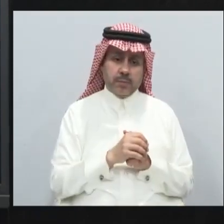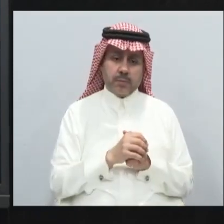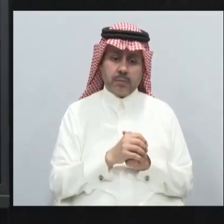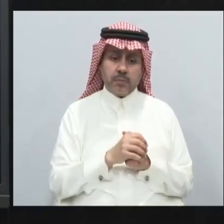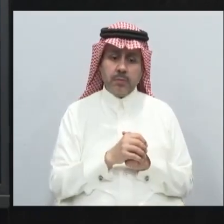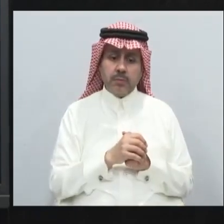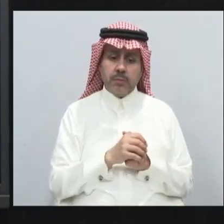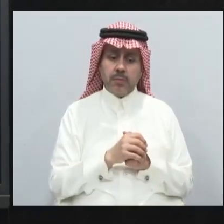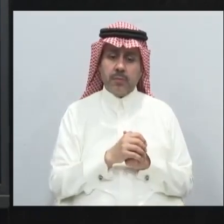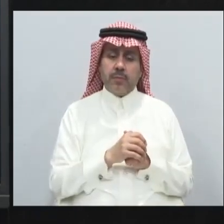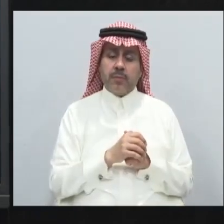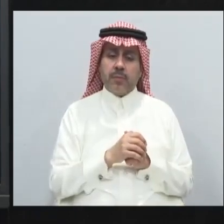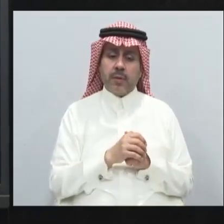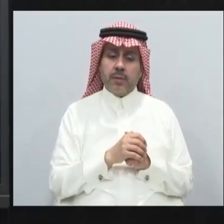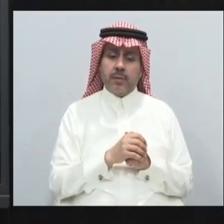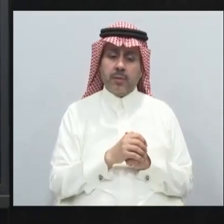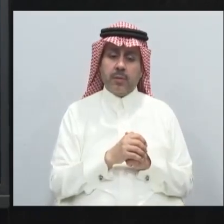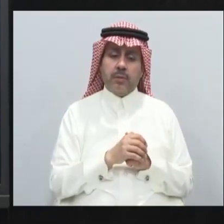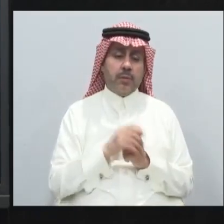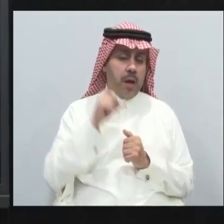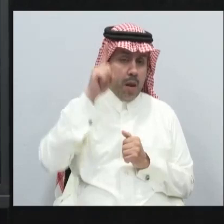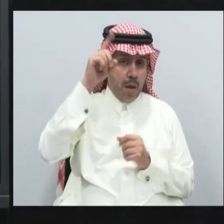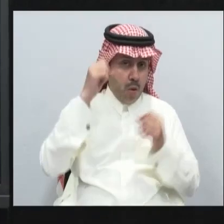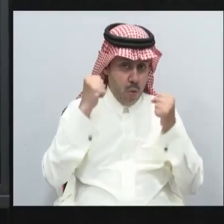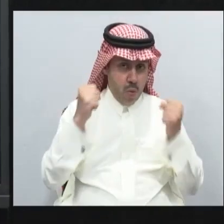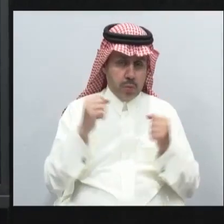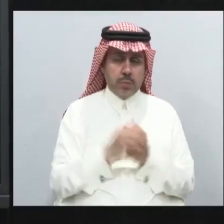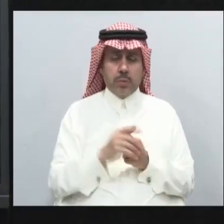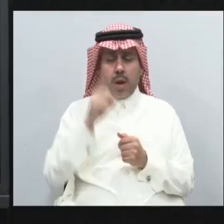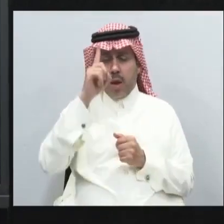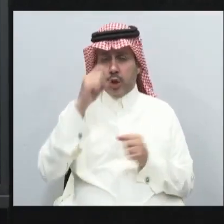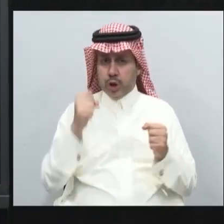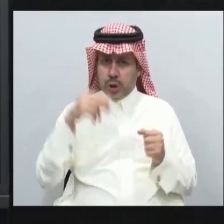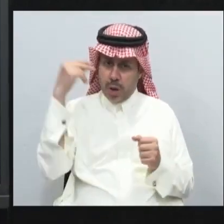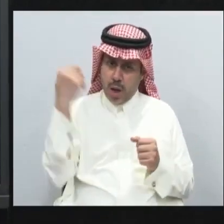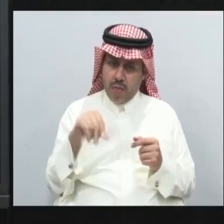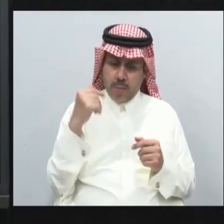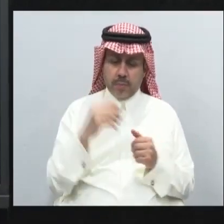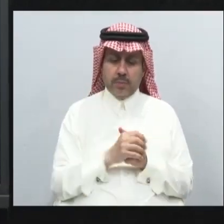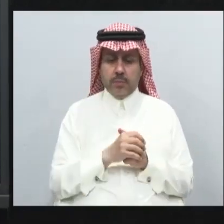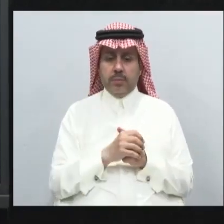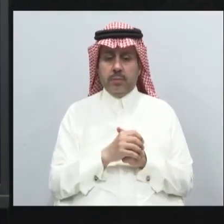ظلموا اذ يرون العذاب ان القوه لله جميعا وان الله شديد العذاب